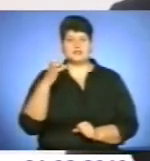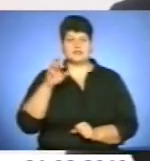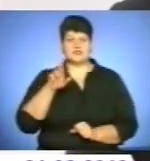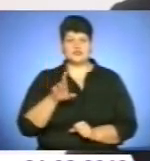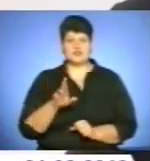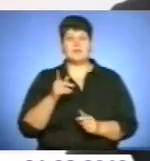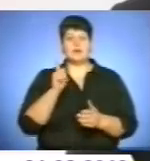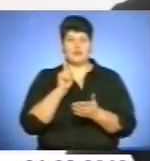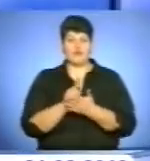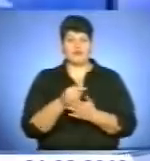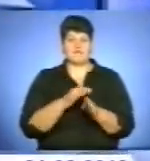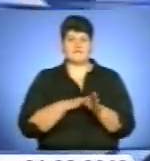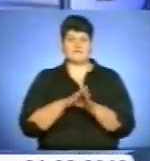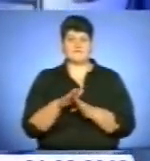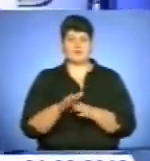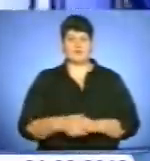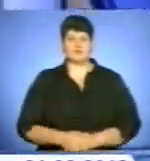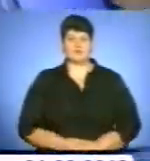повинні його виконувати.